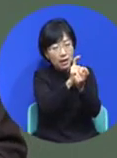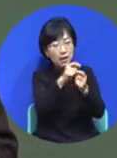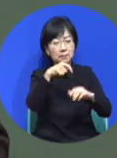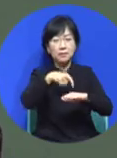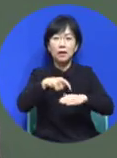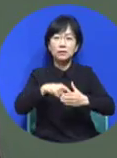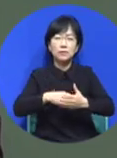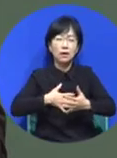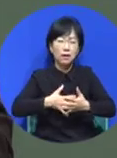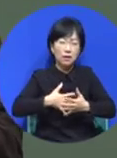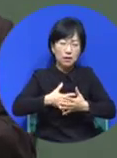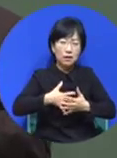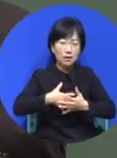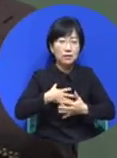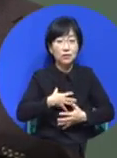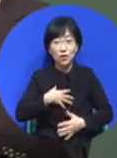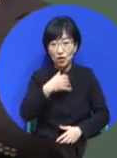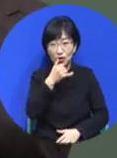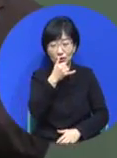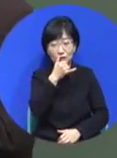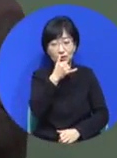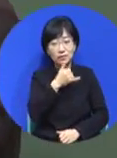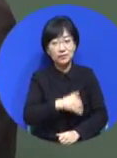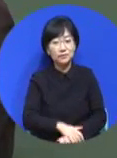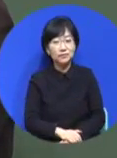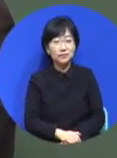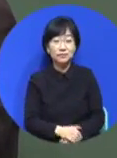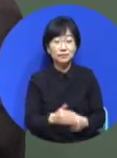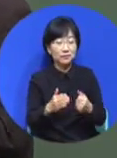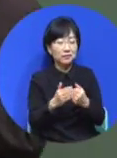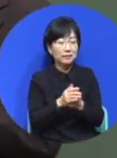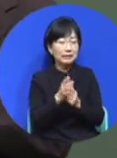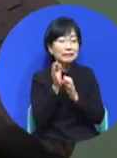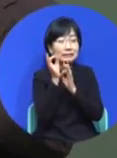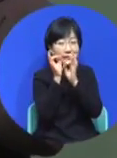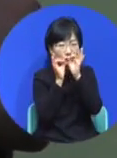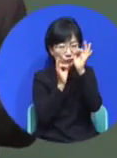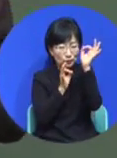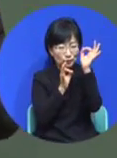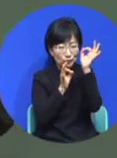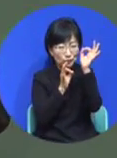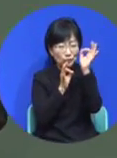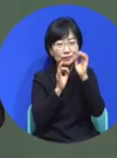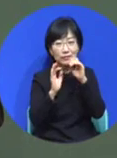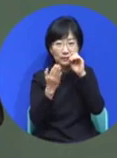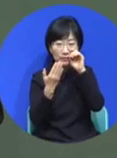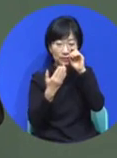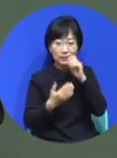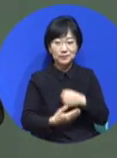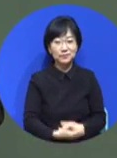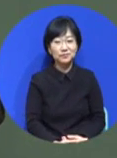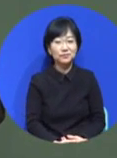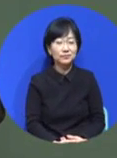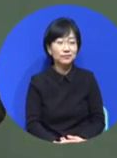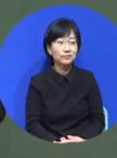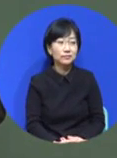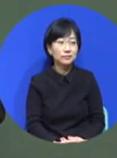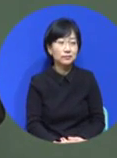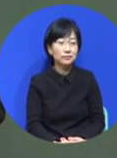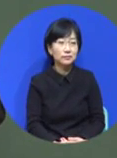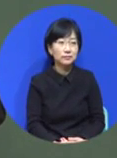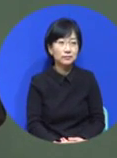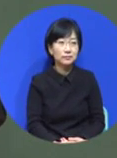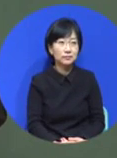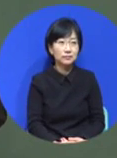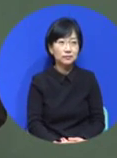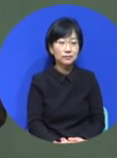And we become very anxious when we get sick or get a disease. 하게 되죠. So we make mistakes. 그런데 어떤 실수가